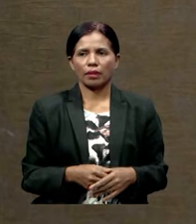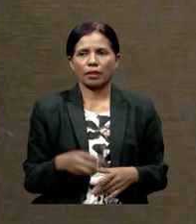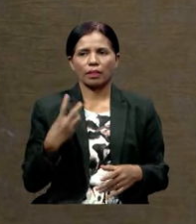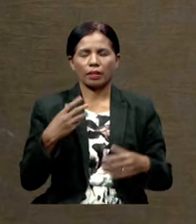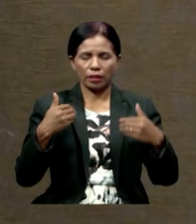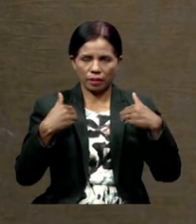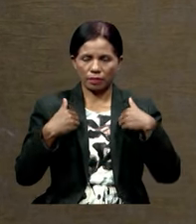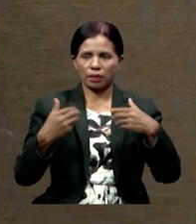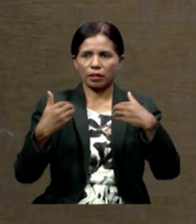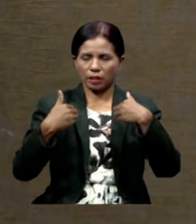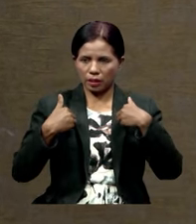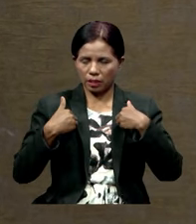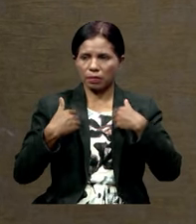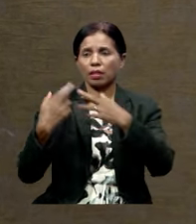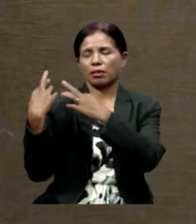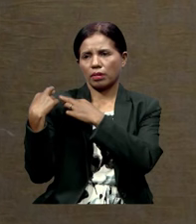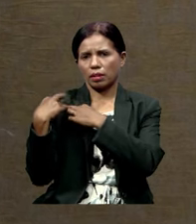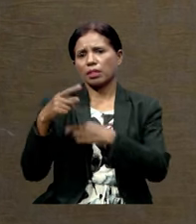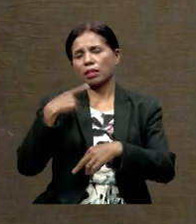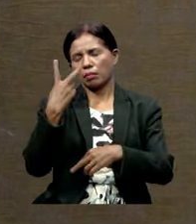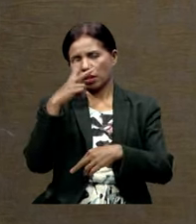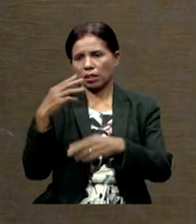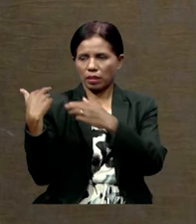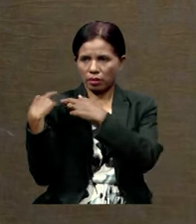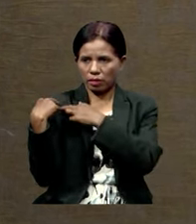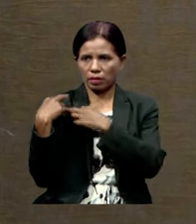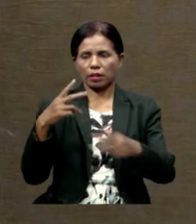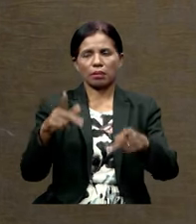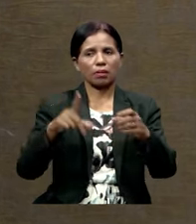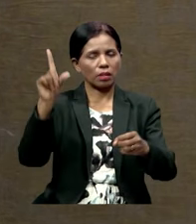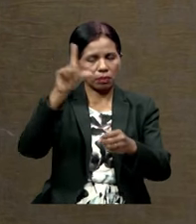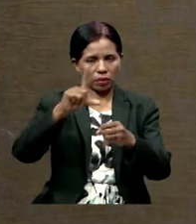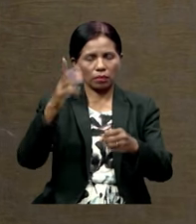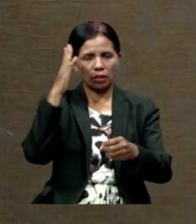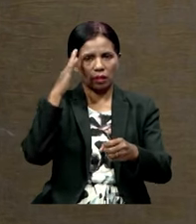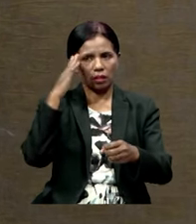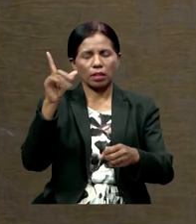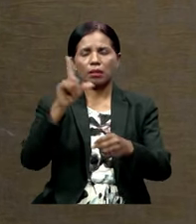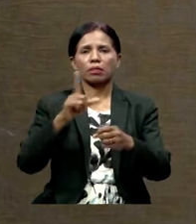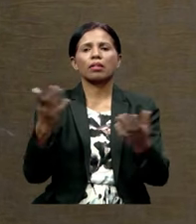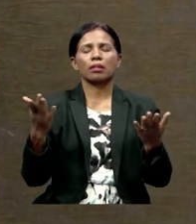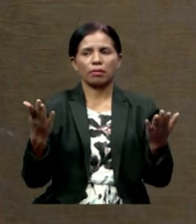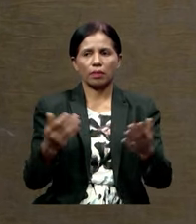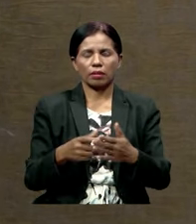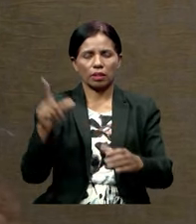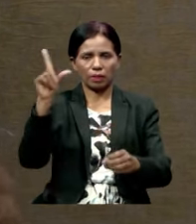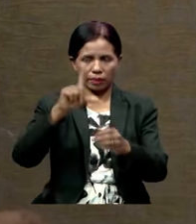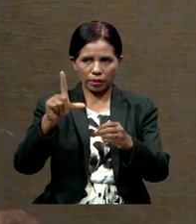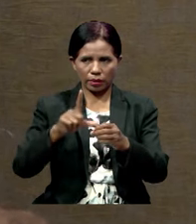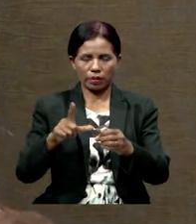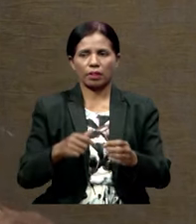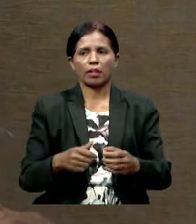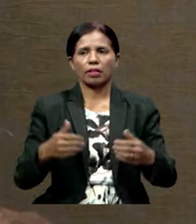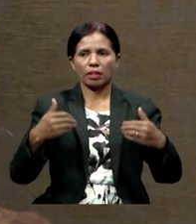iamos responsabilidade se ma ke responsabilidade ba rede ne e ma laboratorio mas laboratorio ida neve laboratorio neve ki